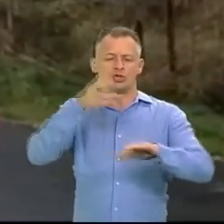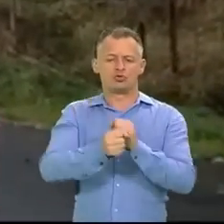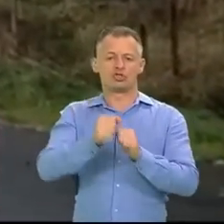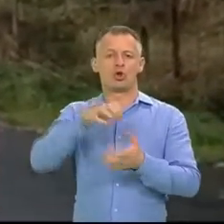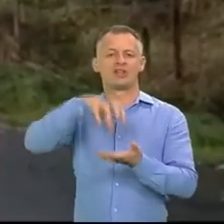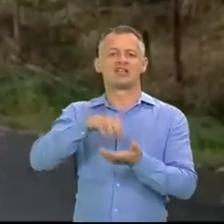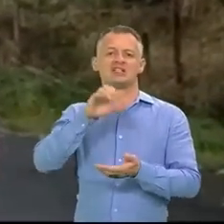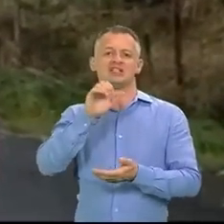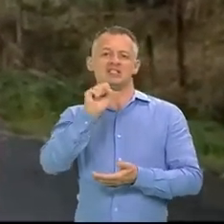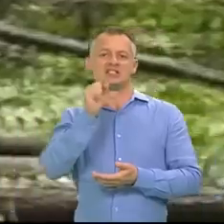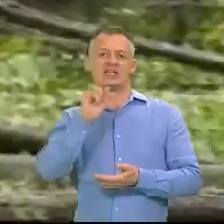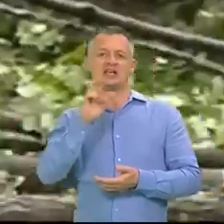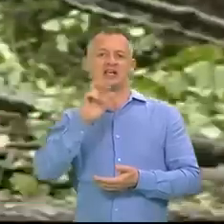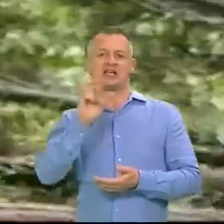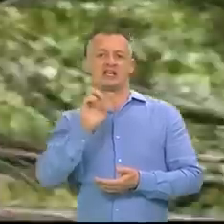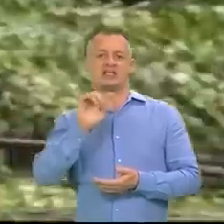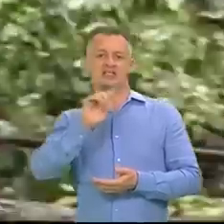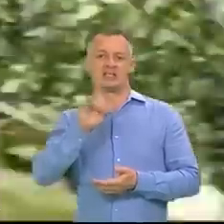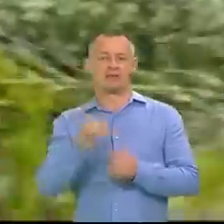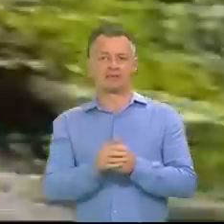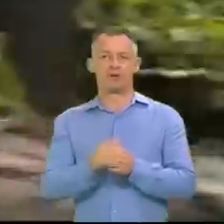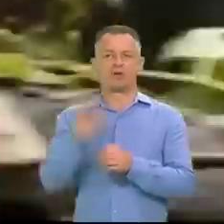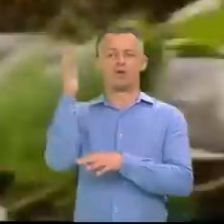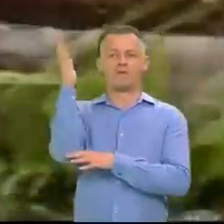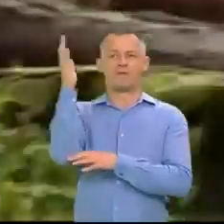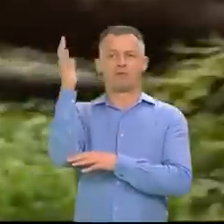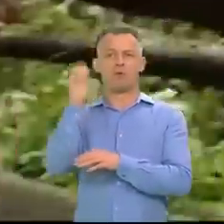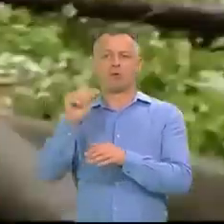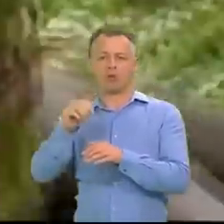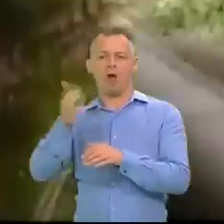Firiza. Vântul a smuls copacii din rădăcini. Baraj Firiza,